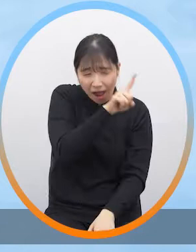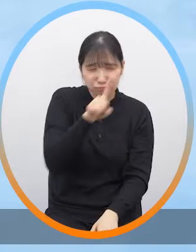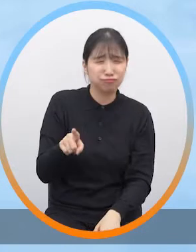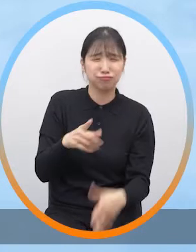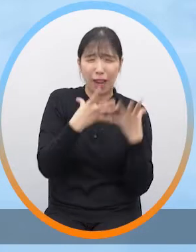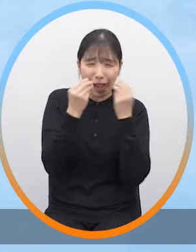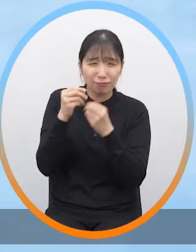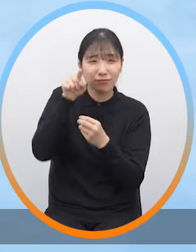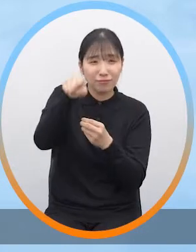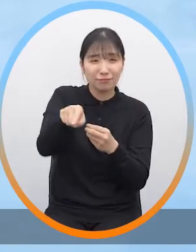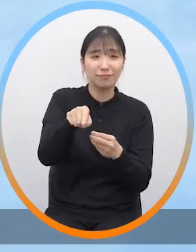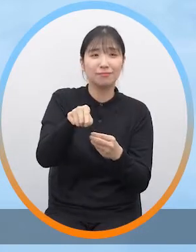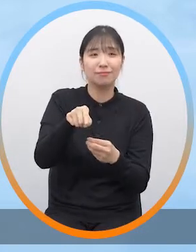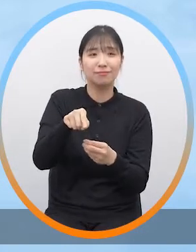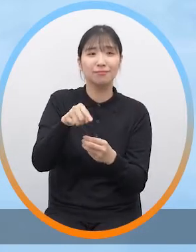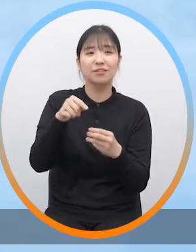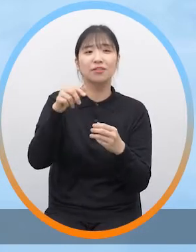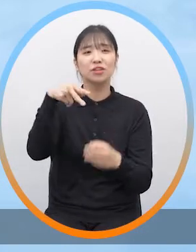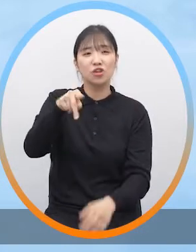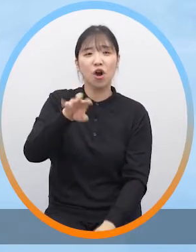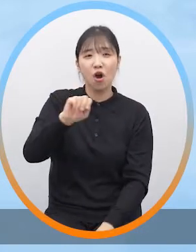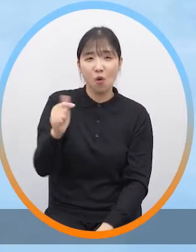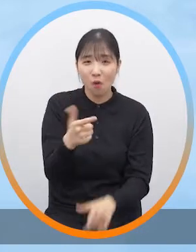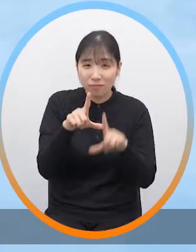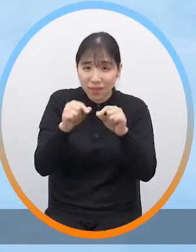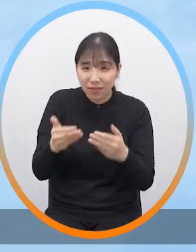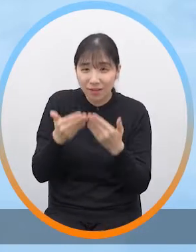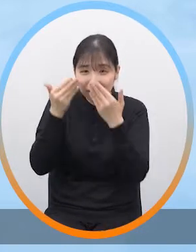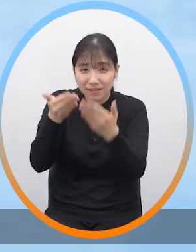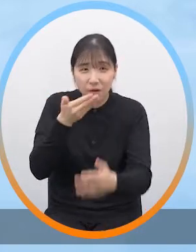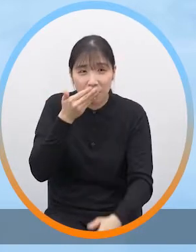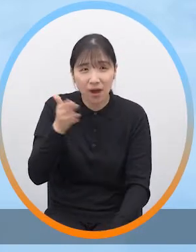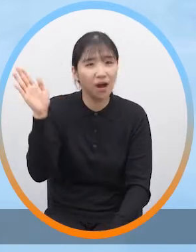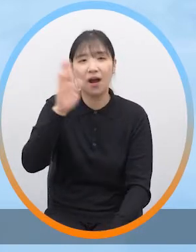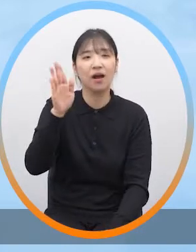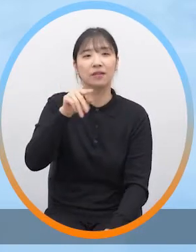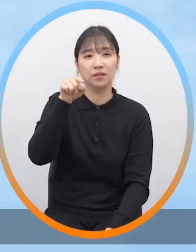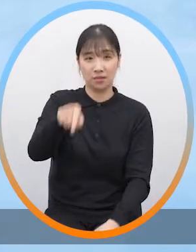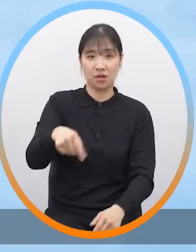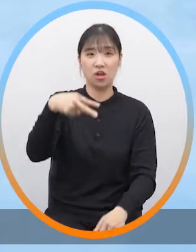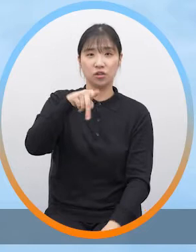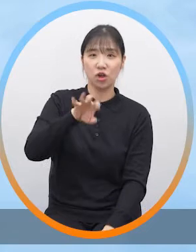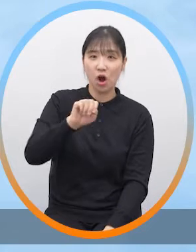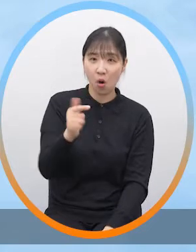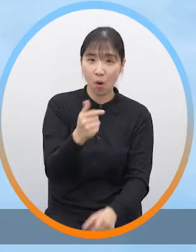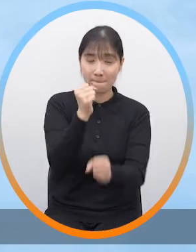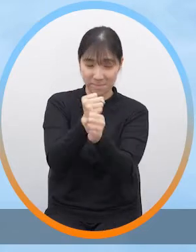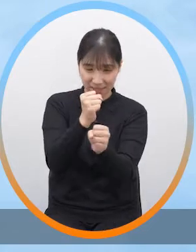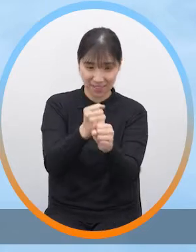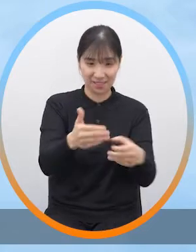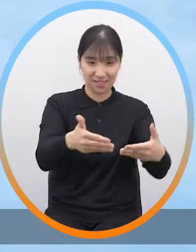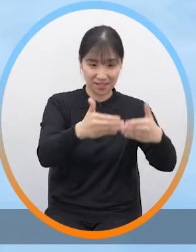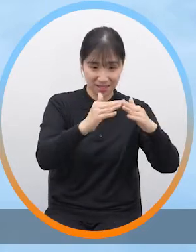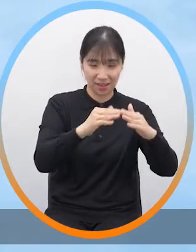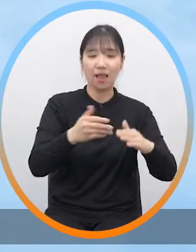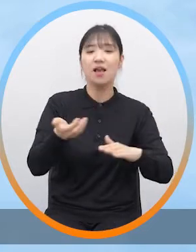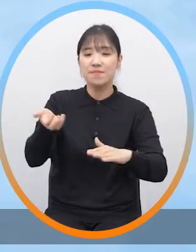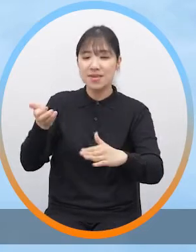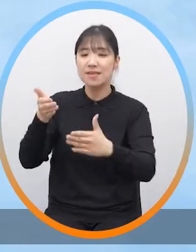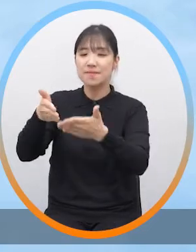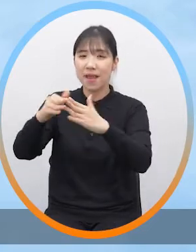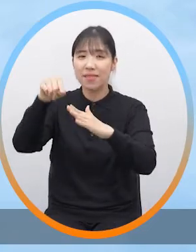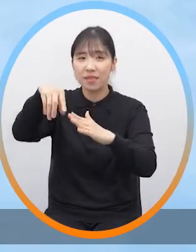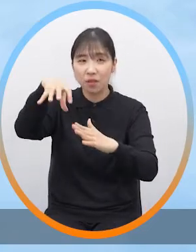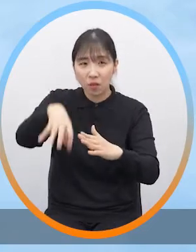그 서원에 그 제사를 지낼 수 있도록 들어가는 게 아니고 어떠한 서원을 만들거나 또는 이미 만들어진